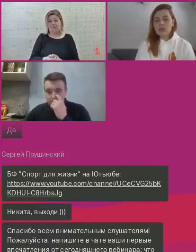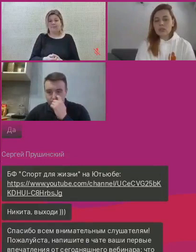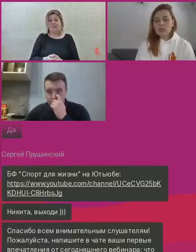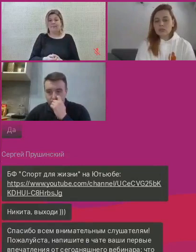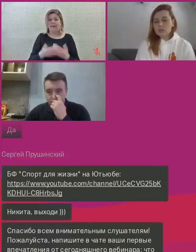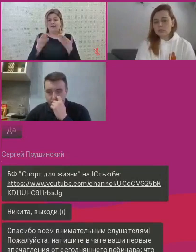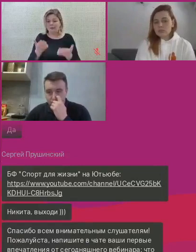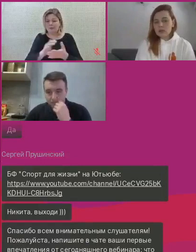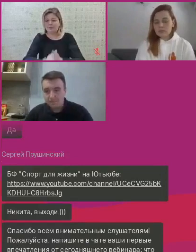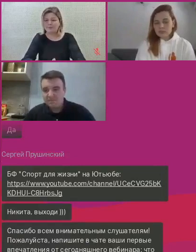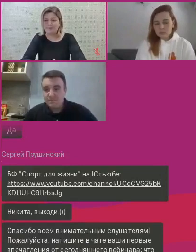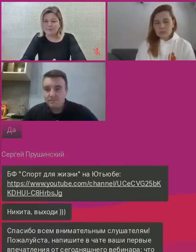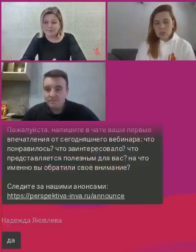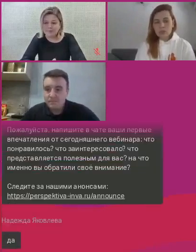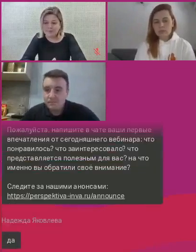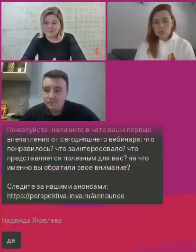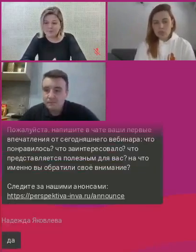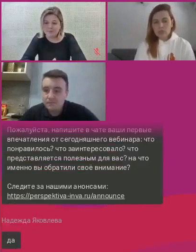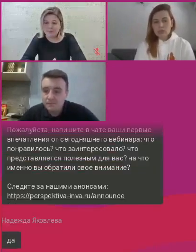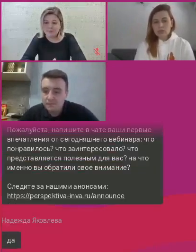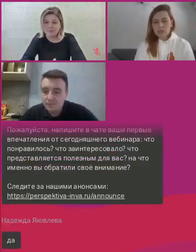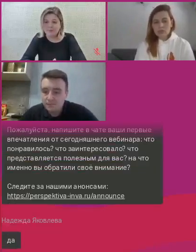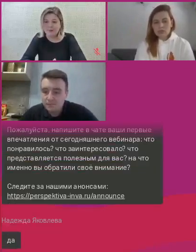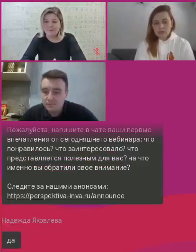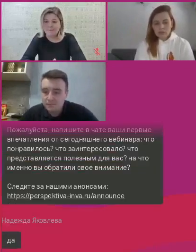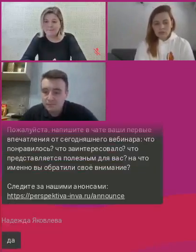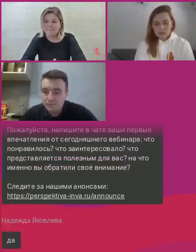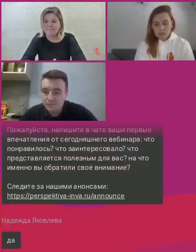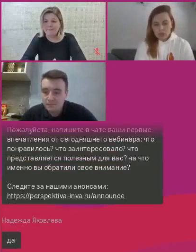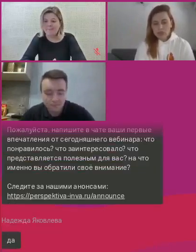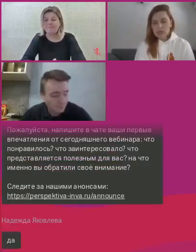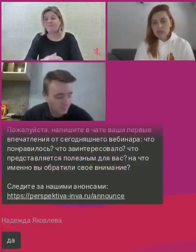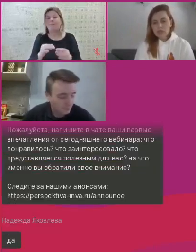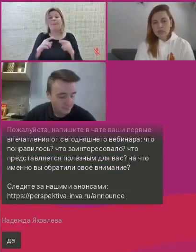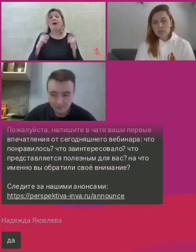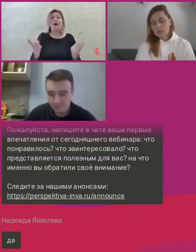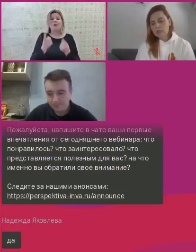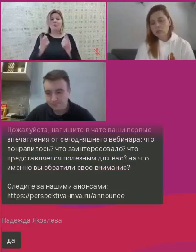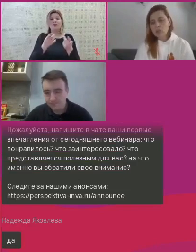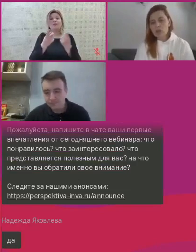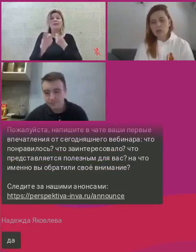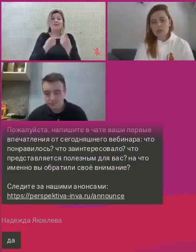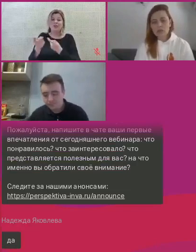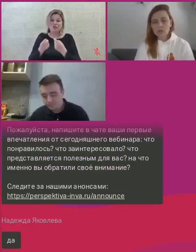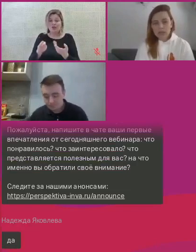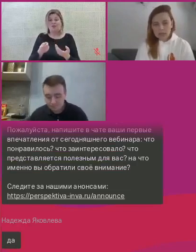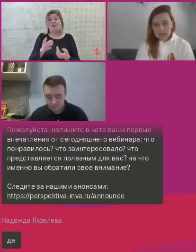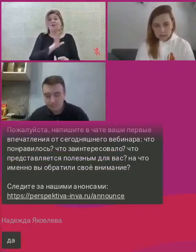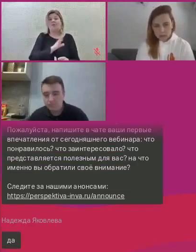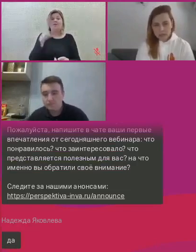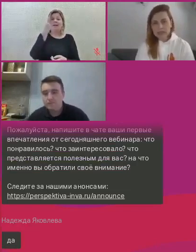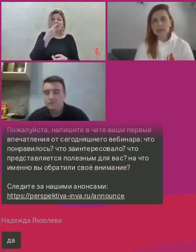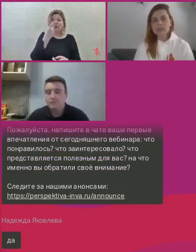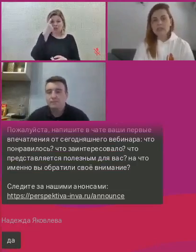Вот. И, ну, обычное привлечение в личные сообщения, иногда подключаем рекламу, но